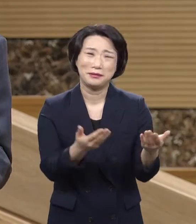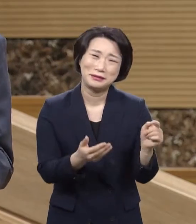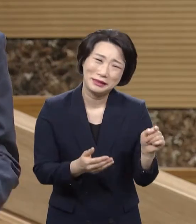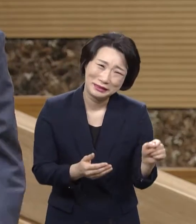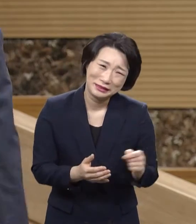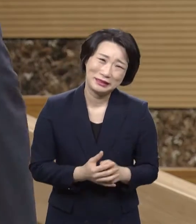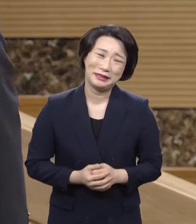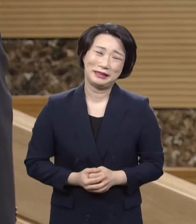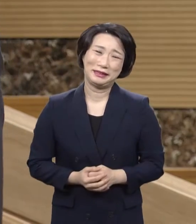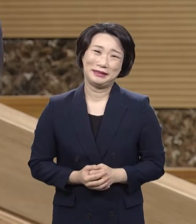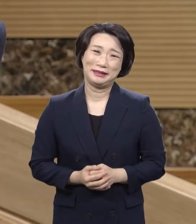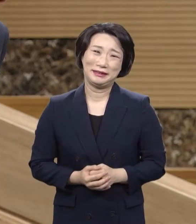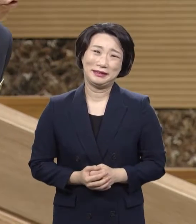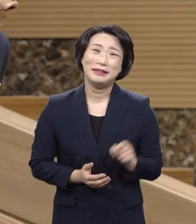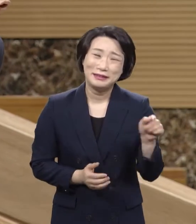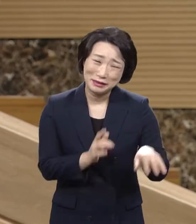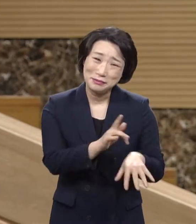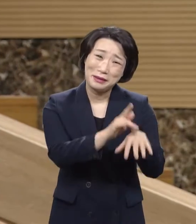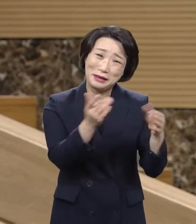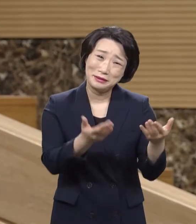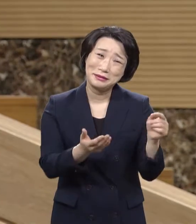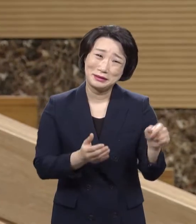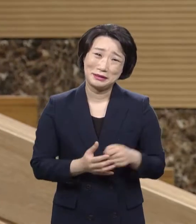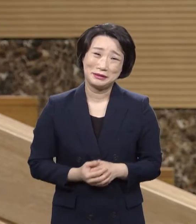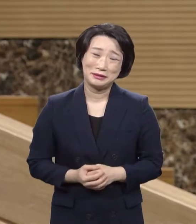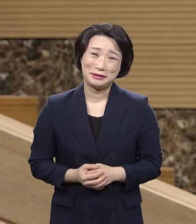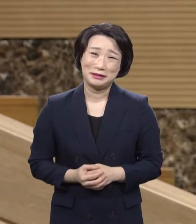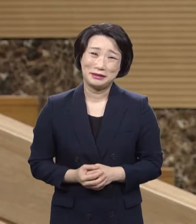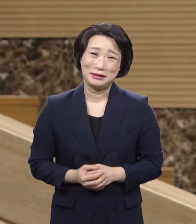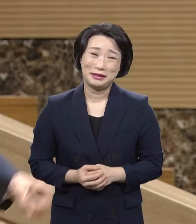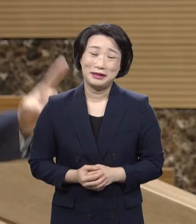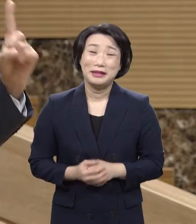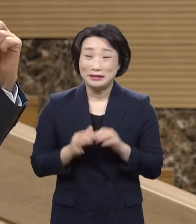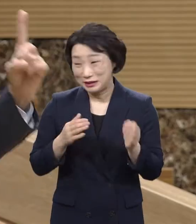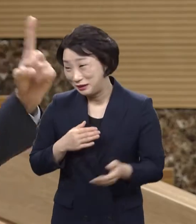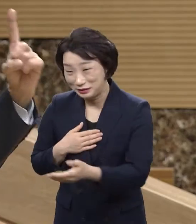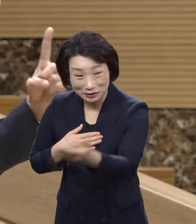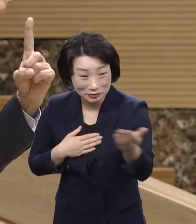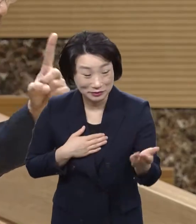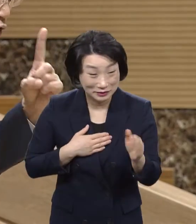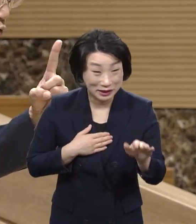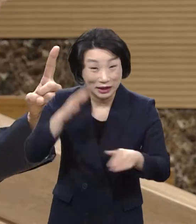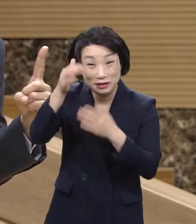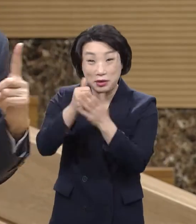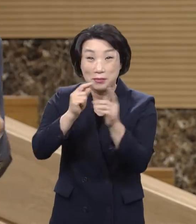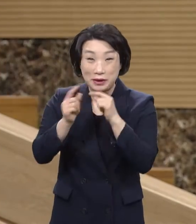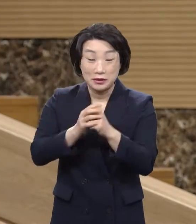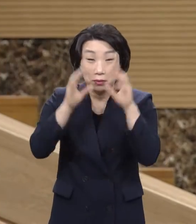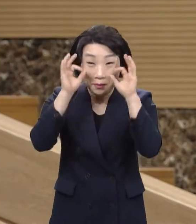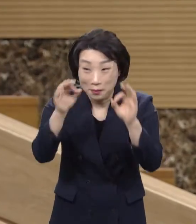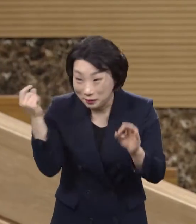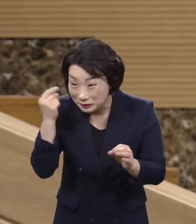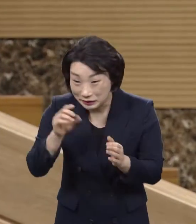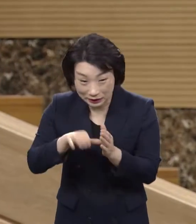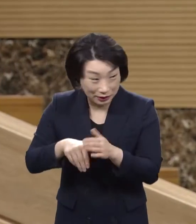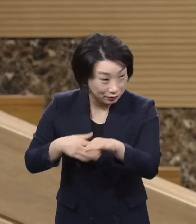역사야. 이게 마귀 역사. 그래서 여러분들이 하나님의 말씀을